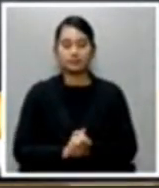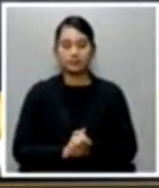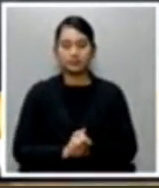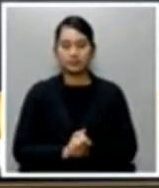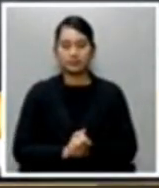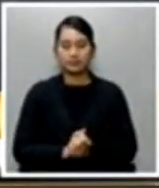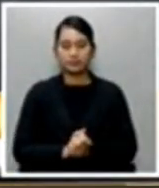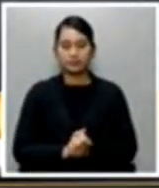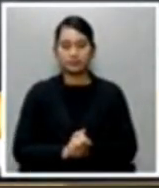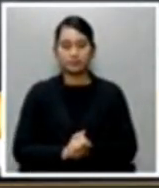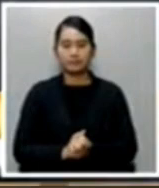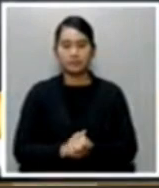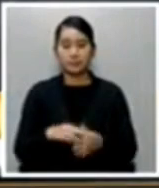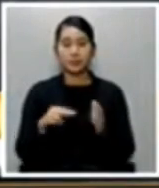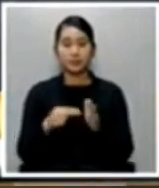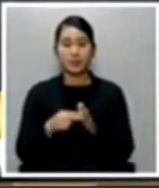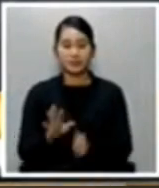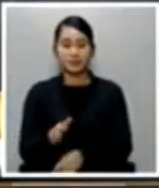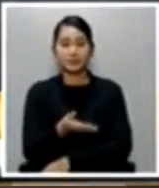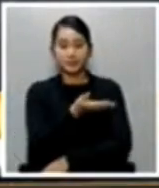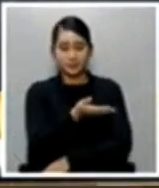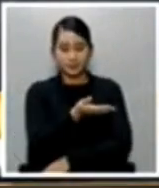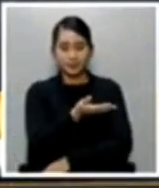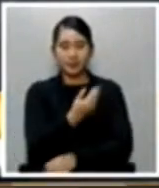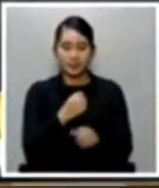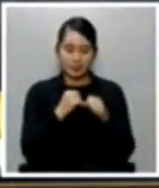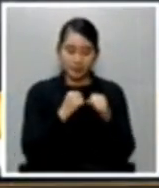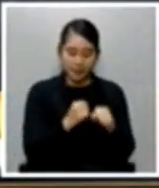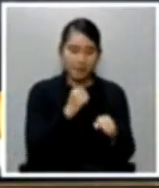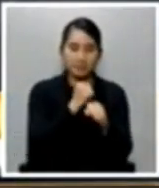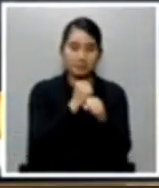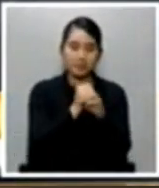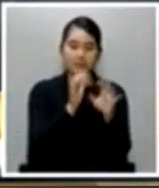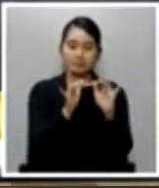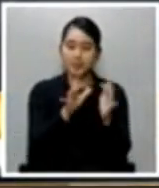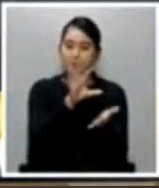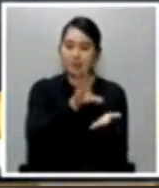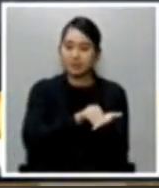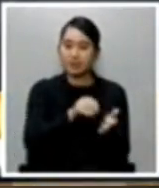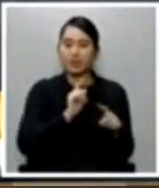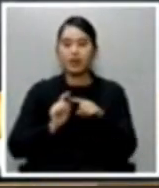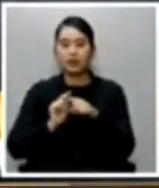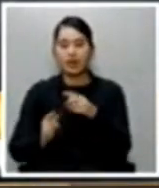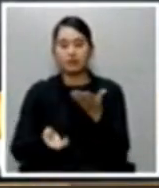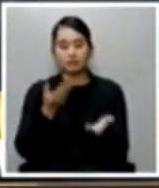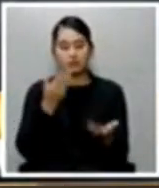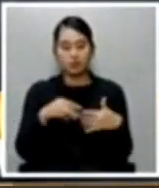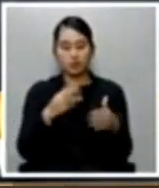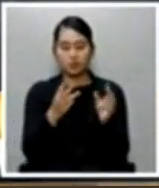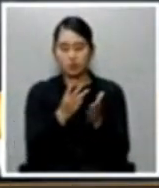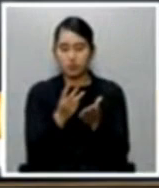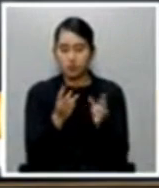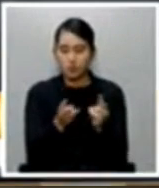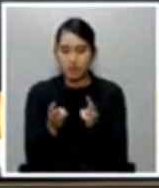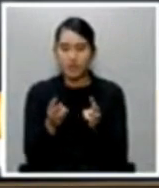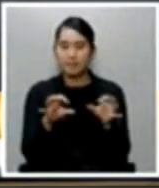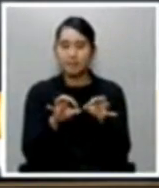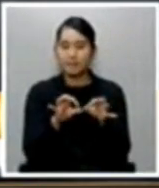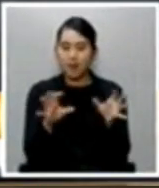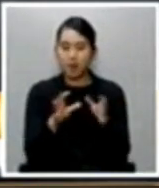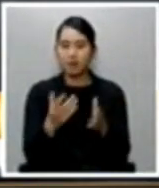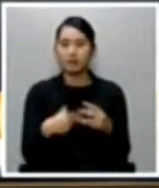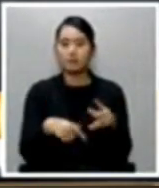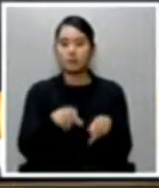ครับเพราะนั้นสิ่งที่ท่านพยายามทำในเรื่องออนไลน์ก็ดีในเรื่องของการปลดล็อกนะครับม